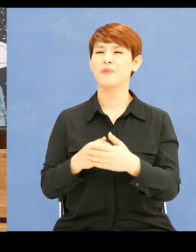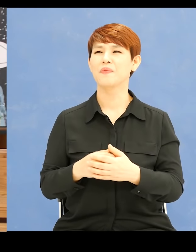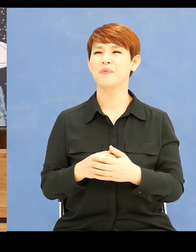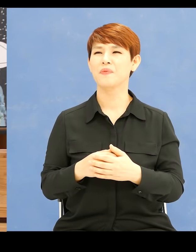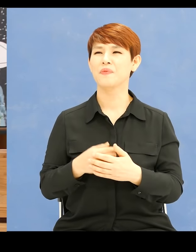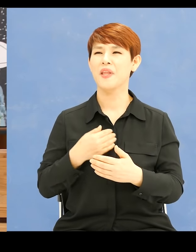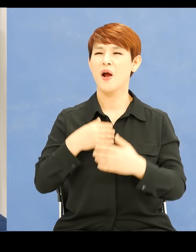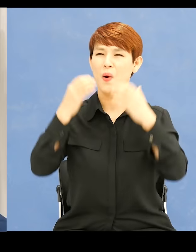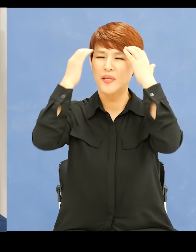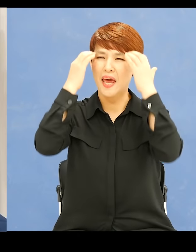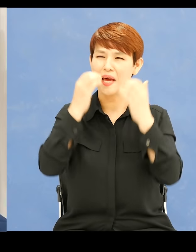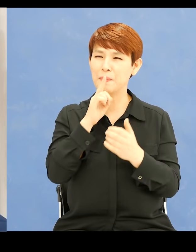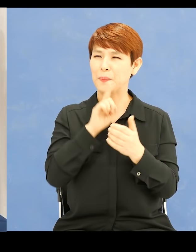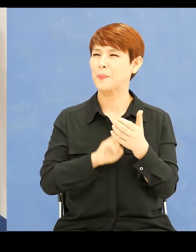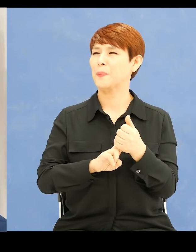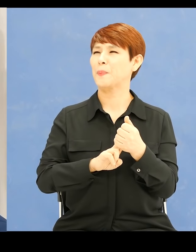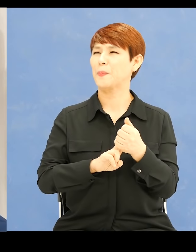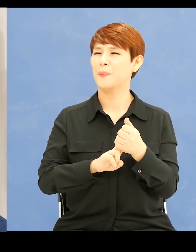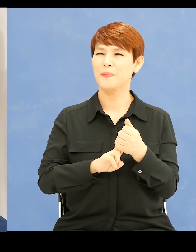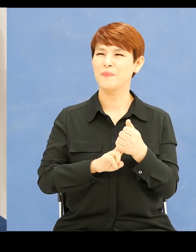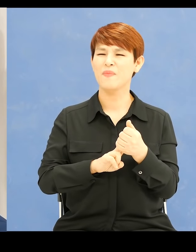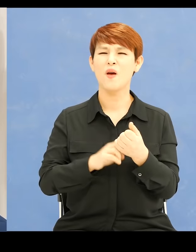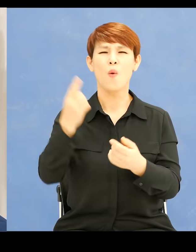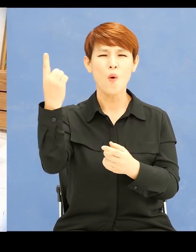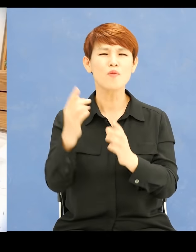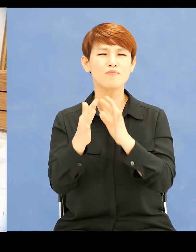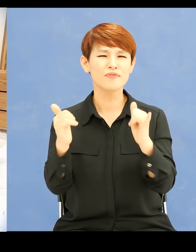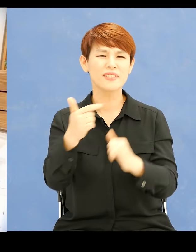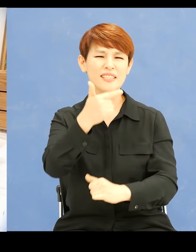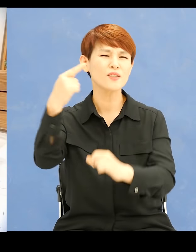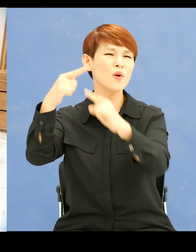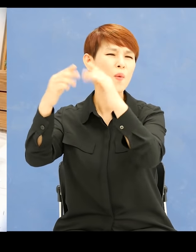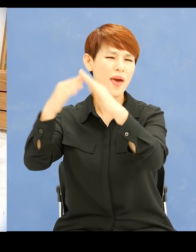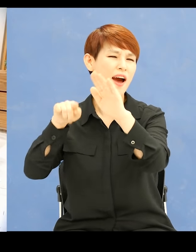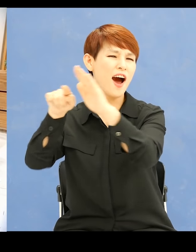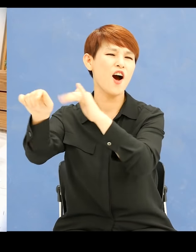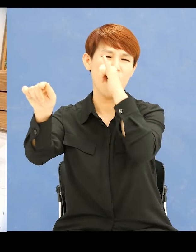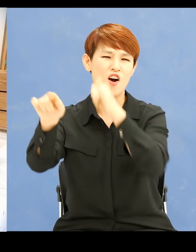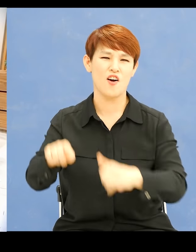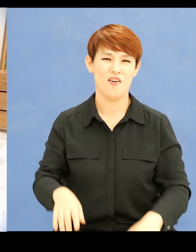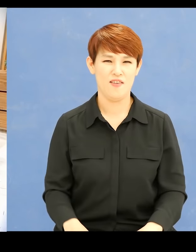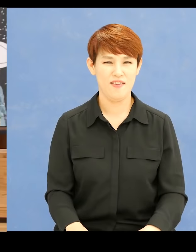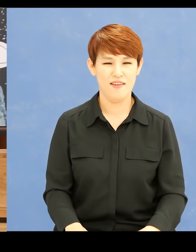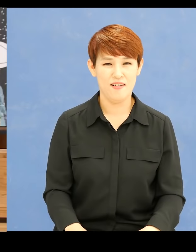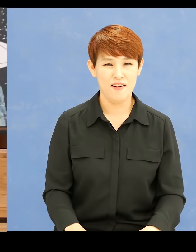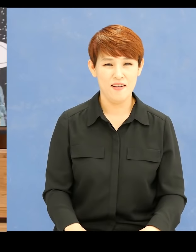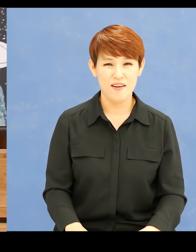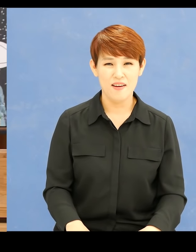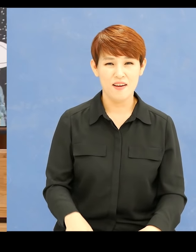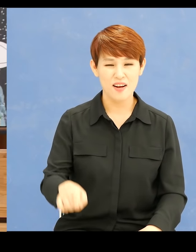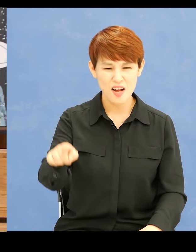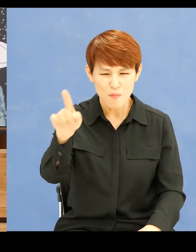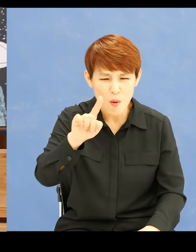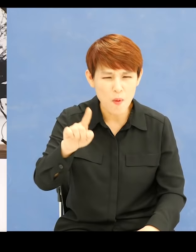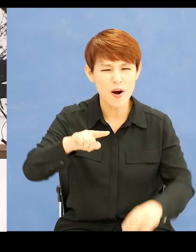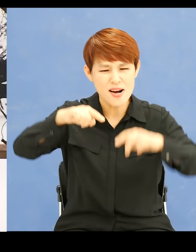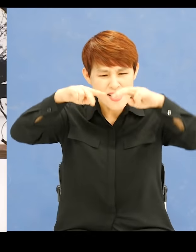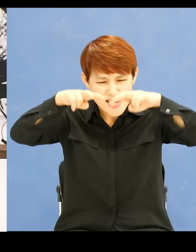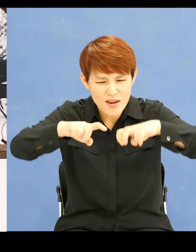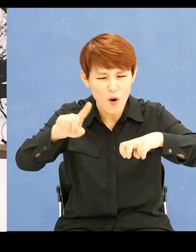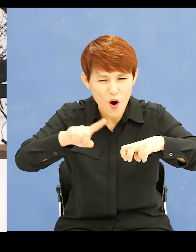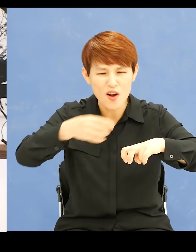그럼요. 오히려 감사한 거죠. 집사님 제가 다시 한번 힐링이 되네요. 그 네, 정말이에요. 정말. 진짜. 그래 포장 뜯을 일은 없잖아요. 근데 그분들은 포장지 뜯는